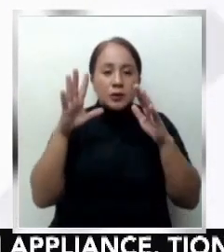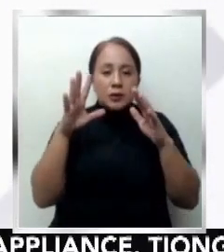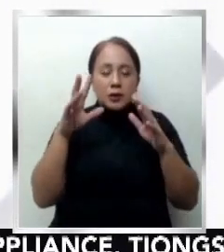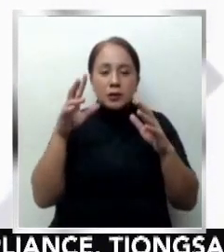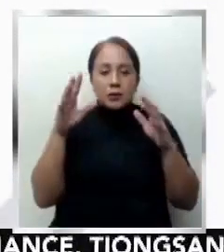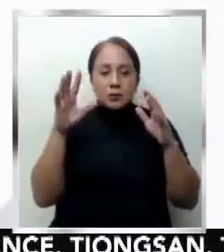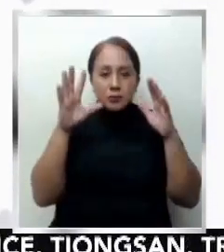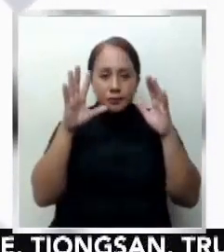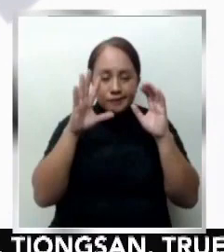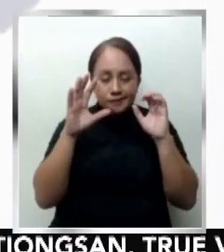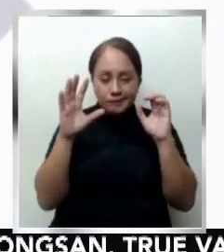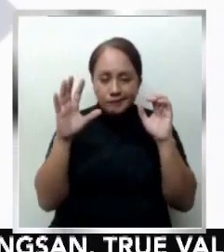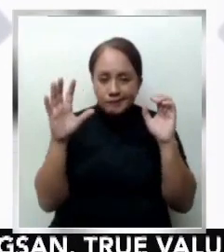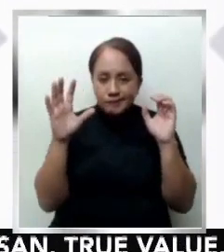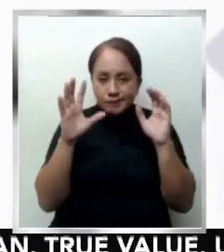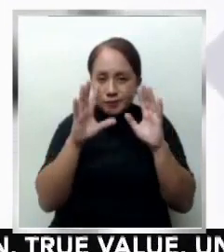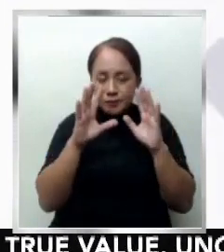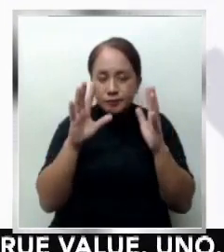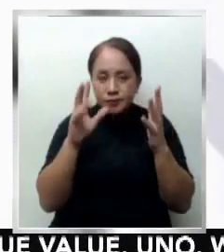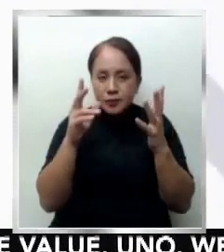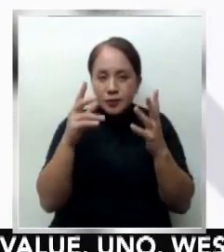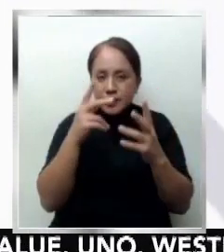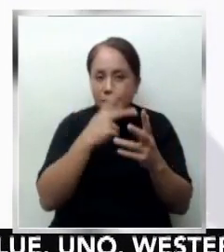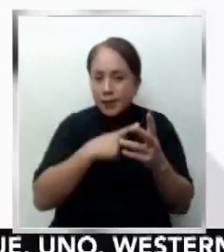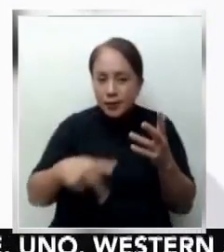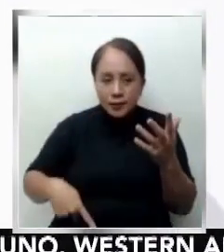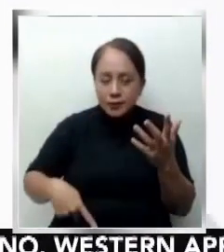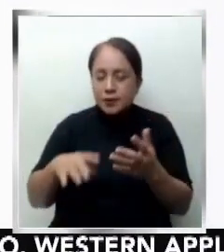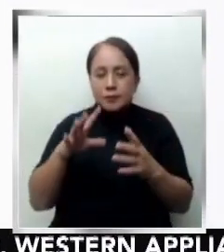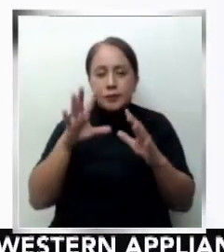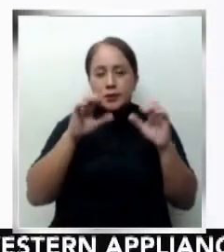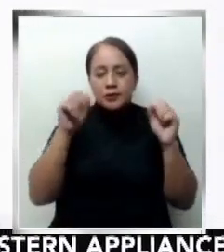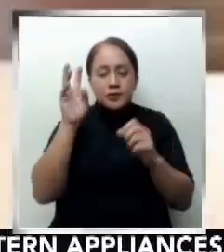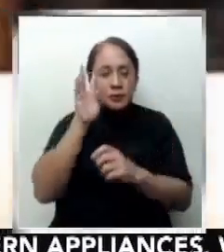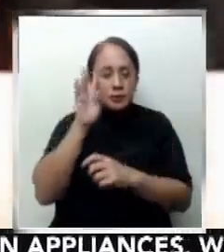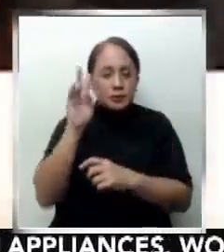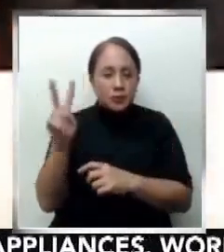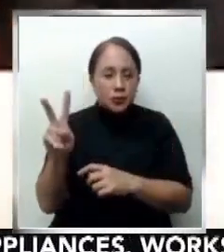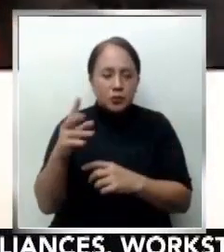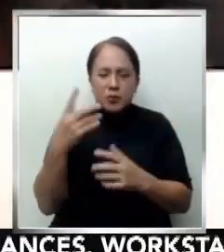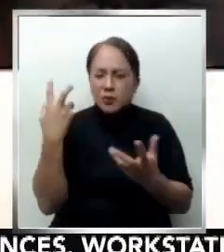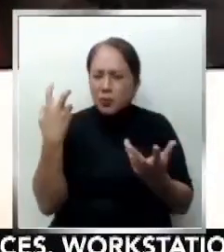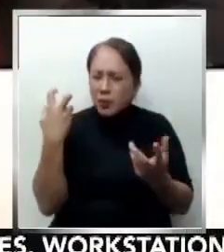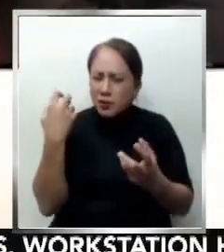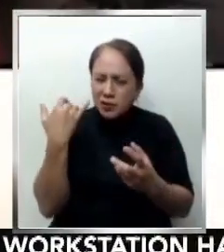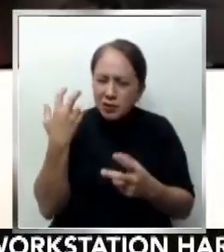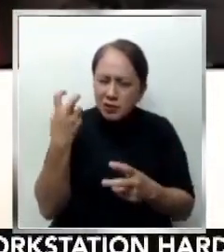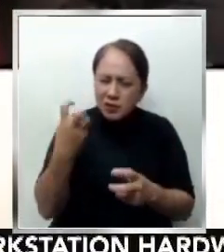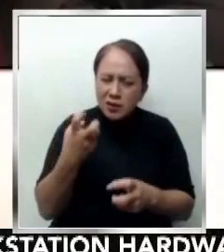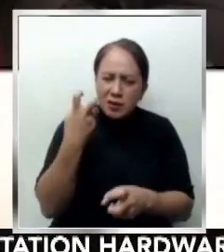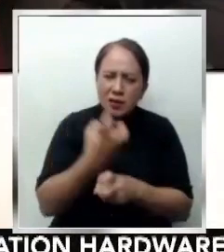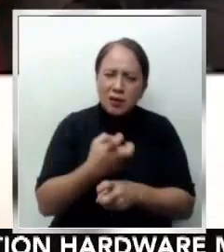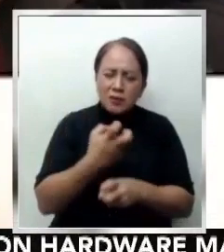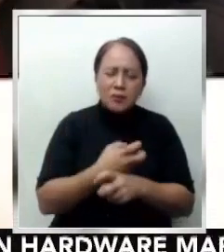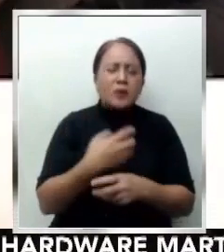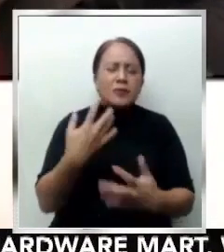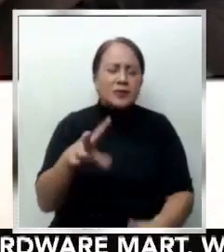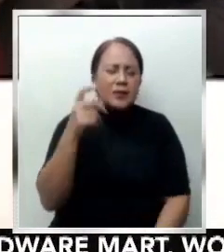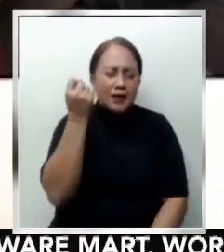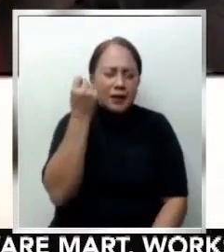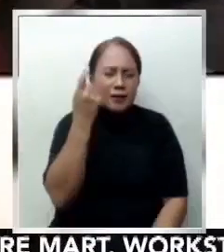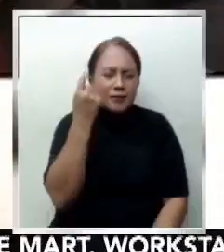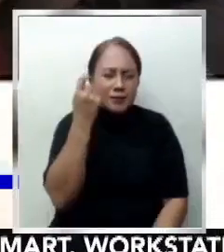na regalo. Yung po ang sinasabi ng iba, bakit nahihirapan pa? Naintindihan naman namin to. Di ba, Pio,